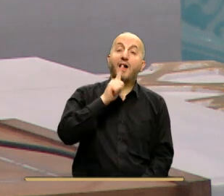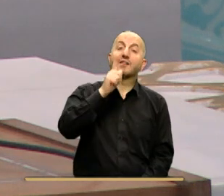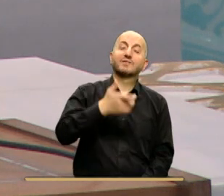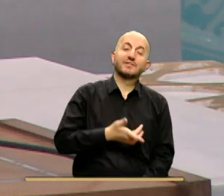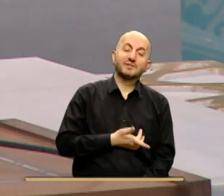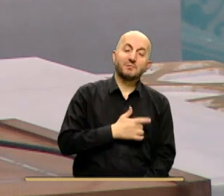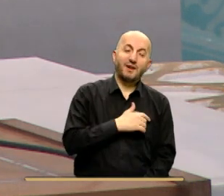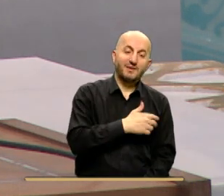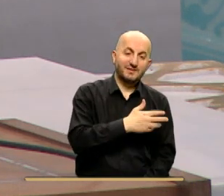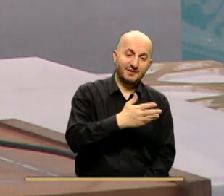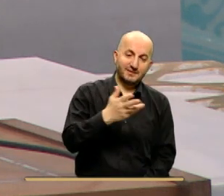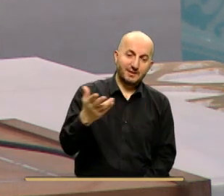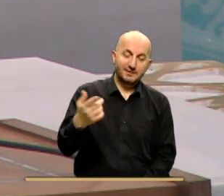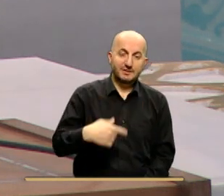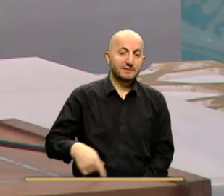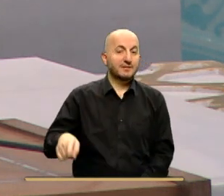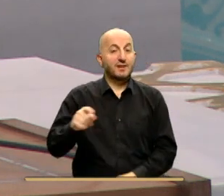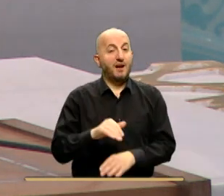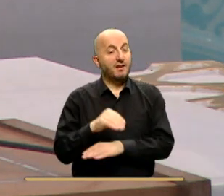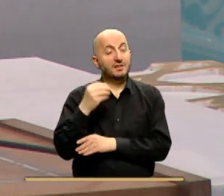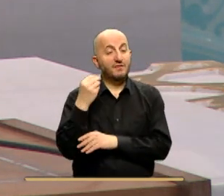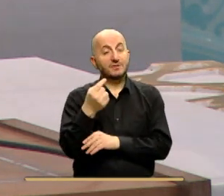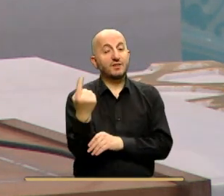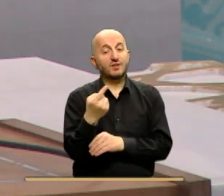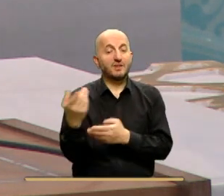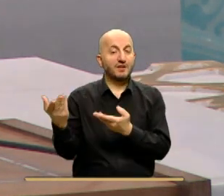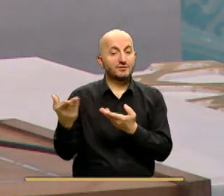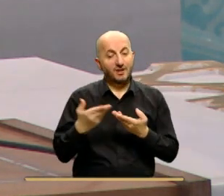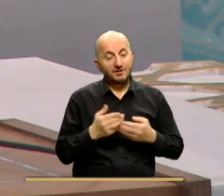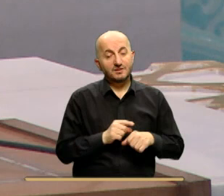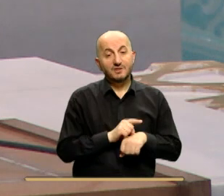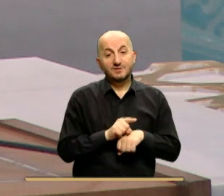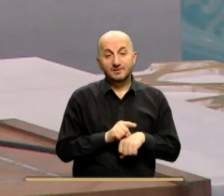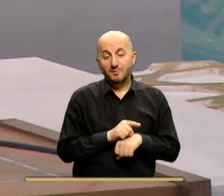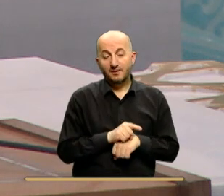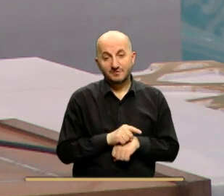edenler! Size hayat verecek şeylere çağrıldıklarında